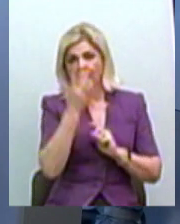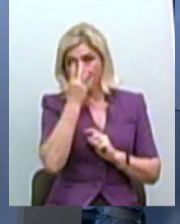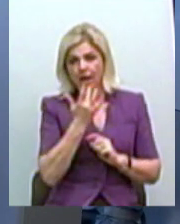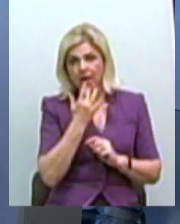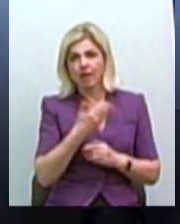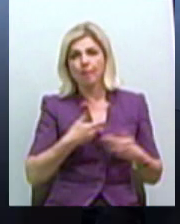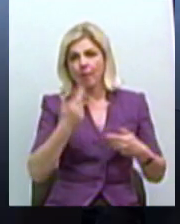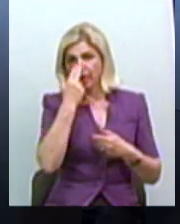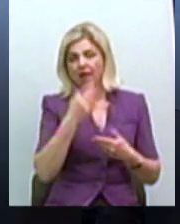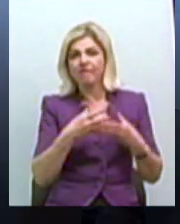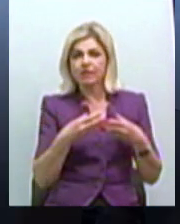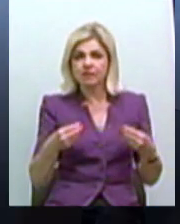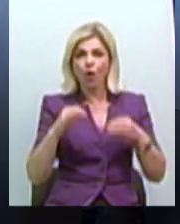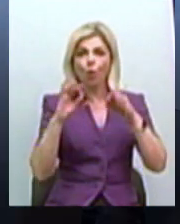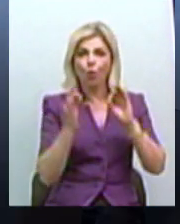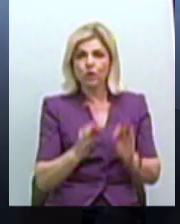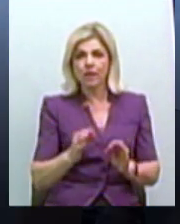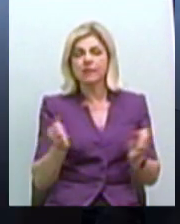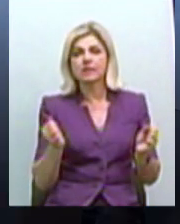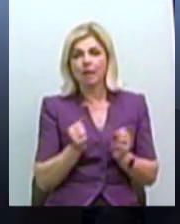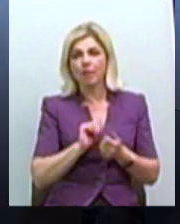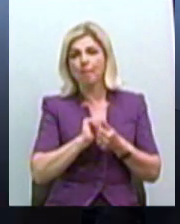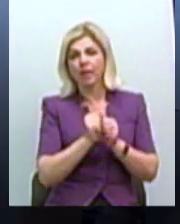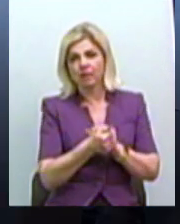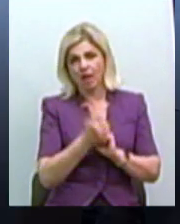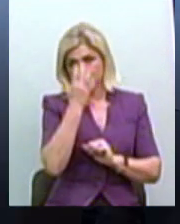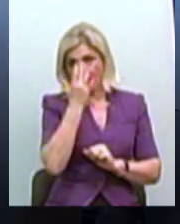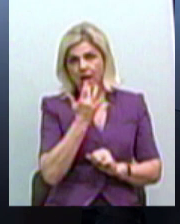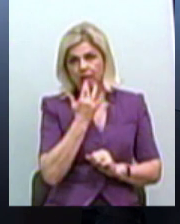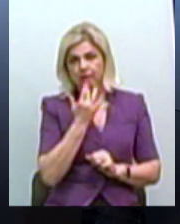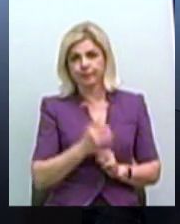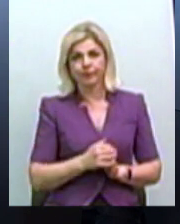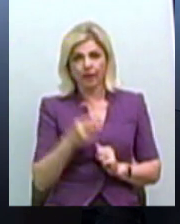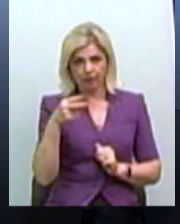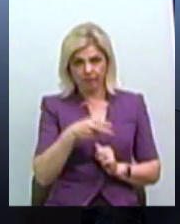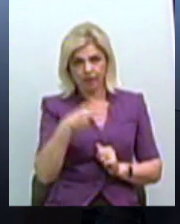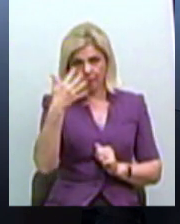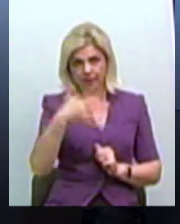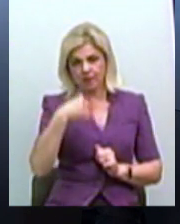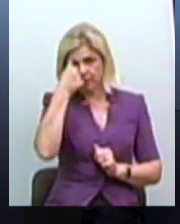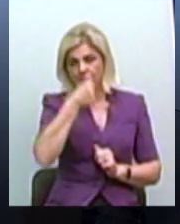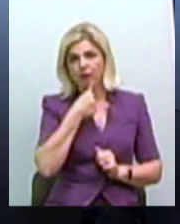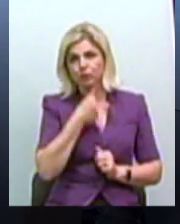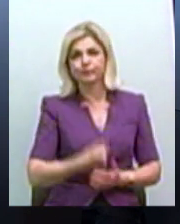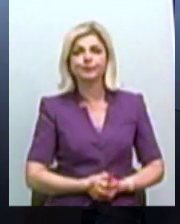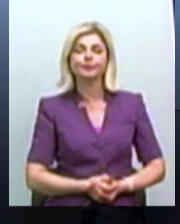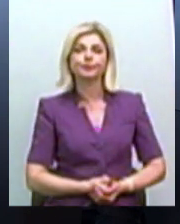была весна, потом будет осень. Зима меняется на лето. К 2050? К 2050